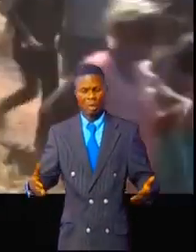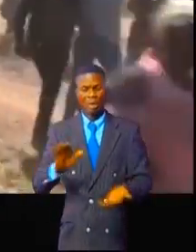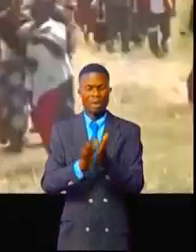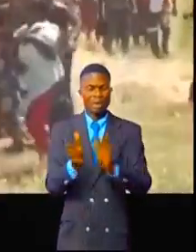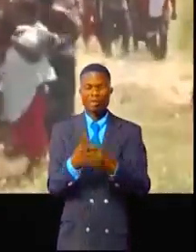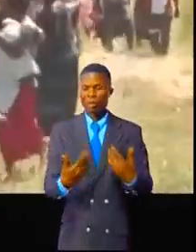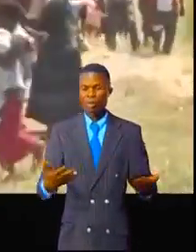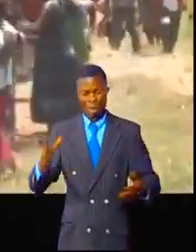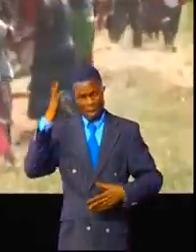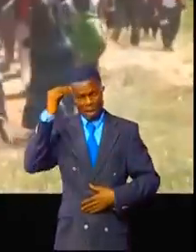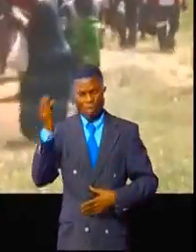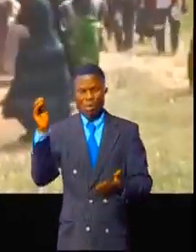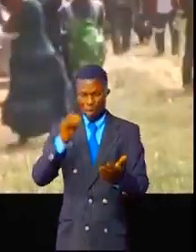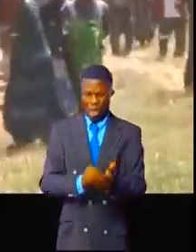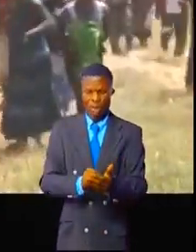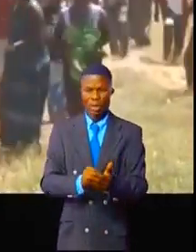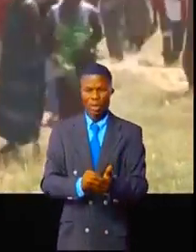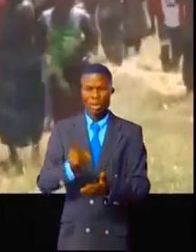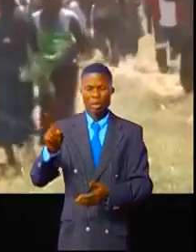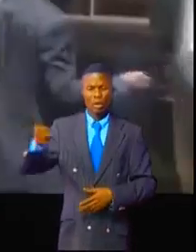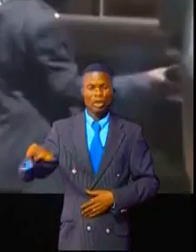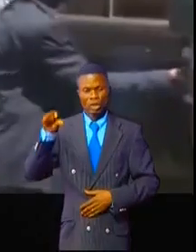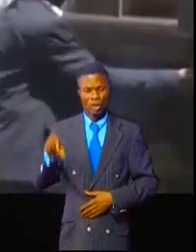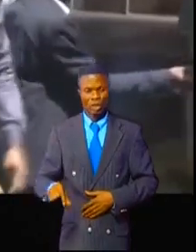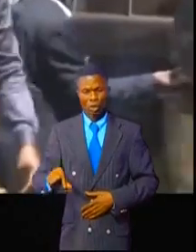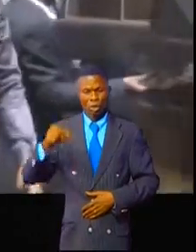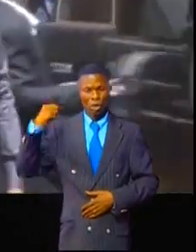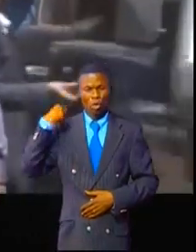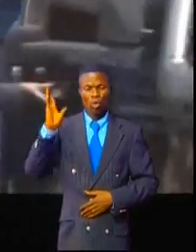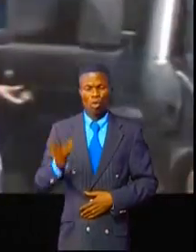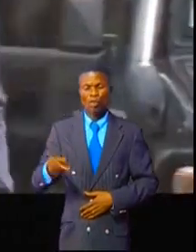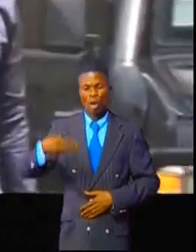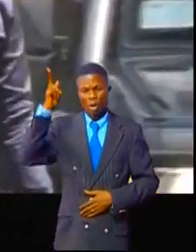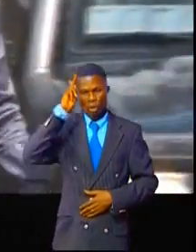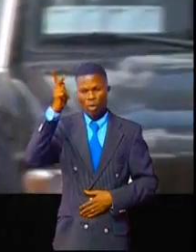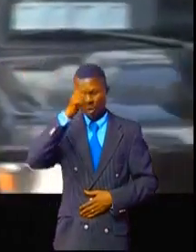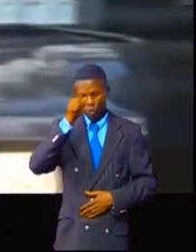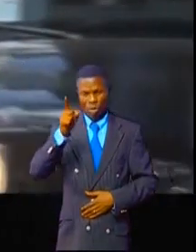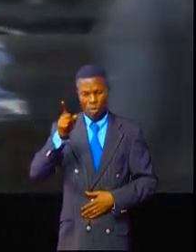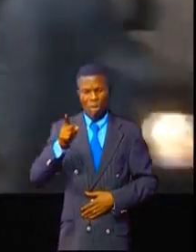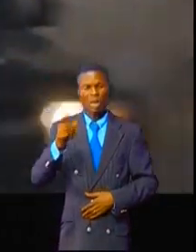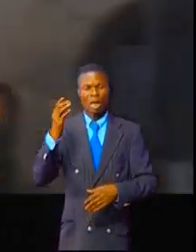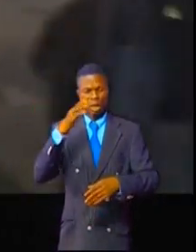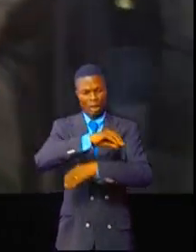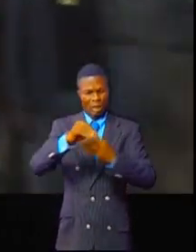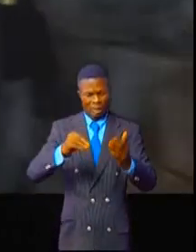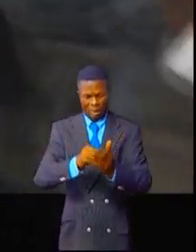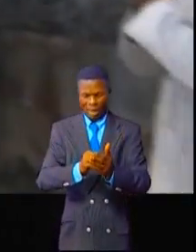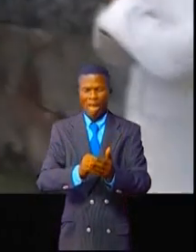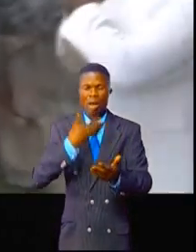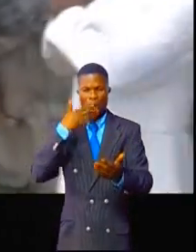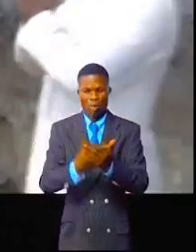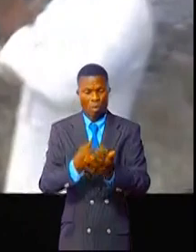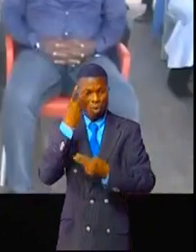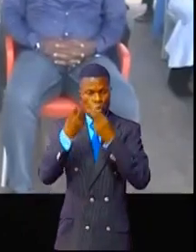sur l'espoir de renaître est en fait là qui s'appelle gta blake a tué le gouverneur du katanga avait à faire un centre de référence de la province il a visité